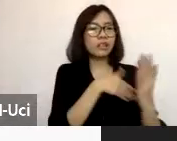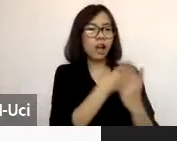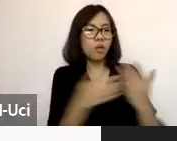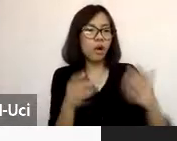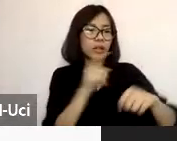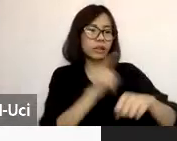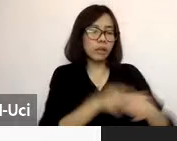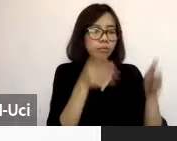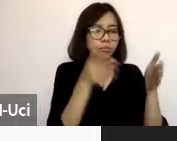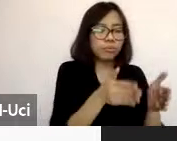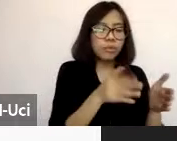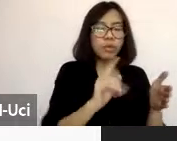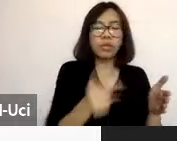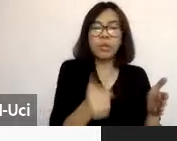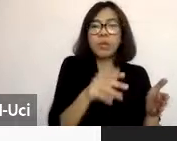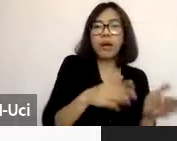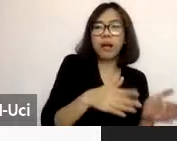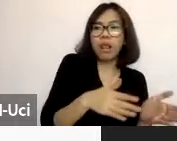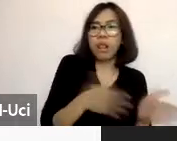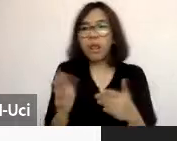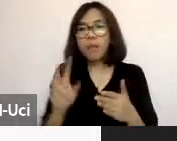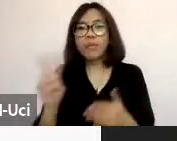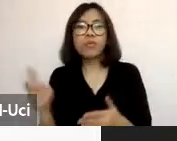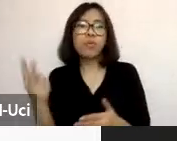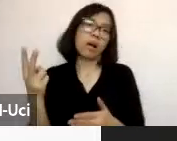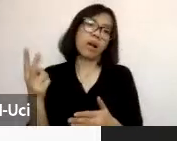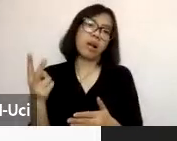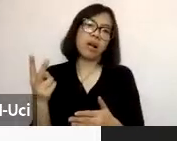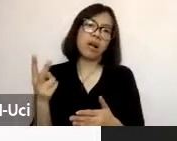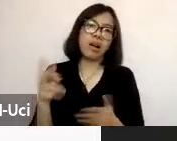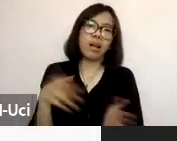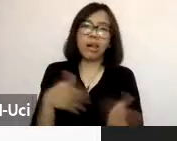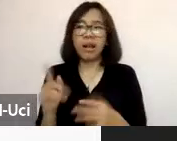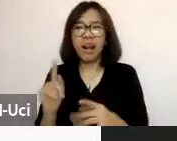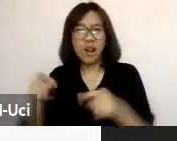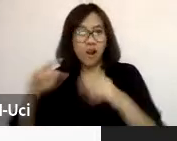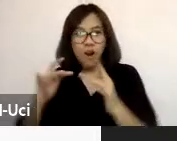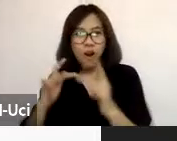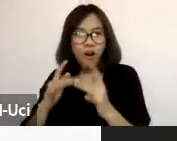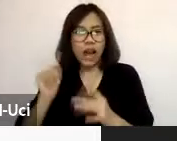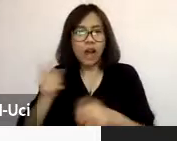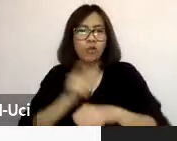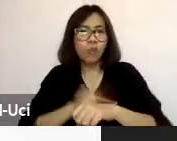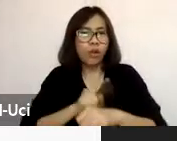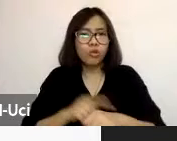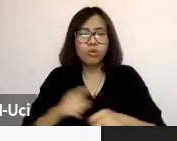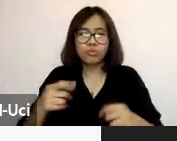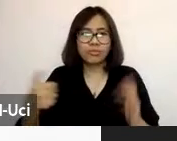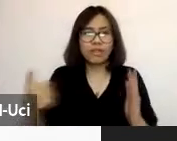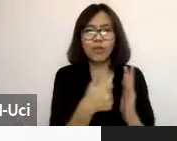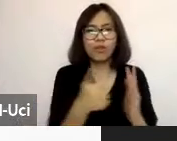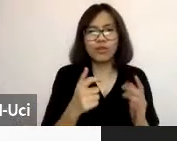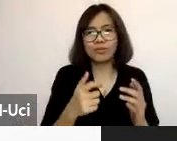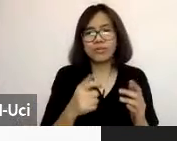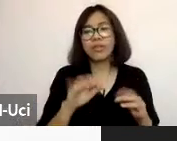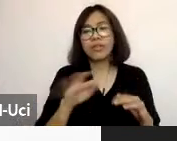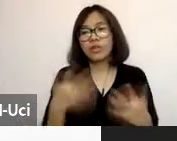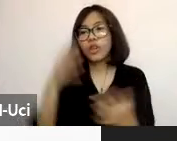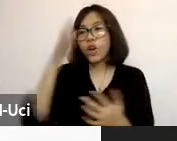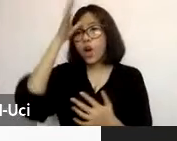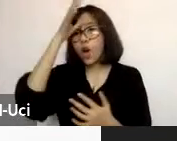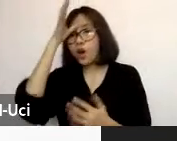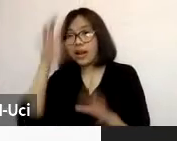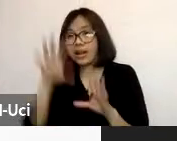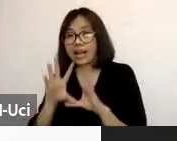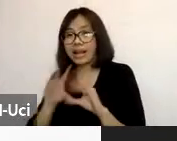baru mulai 04.00 tapi kalau secara online ini bisa para pengemban profesi hukum sebagai